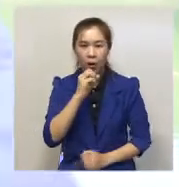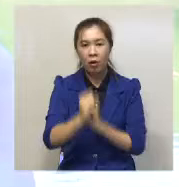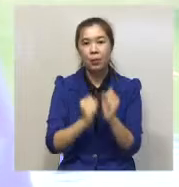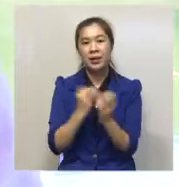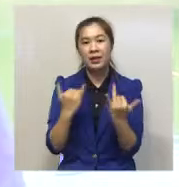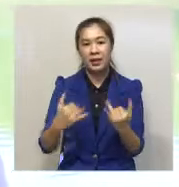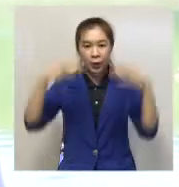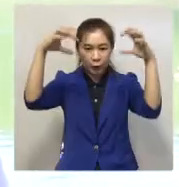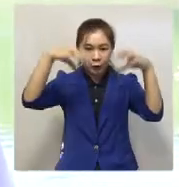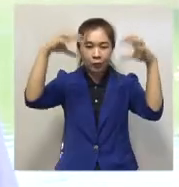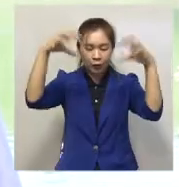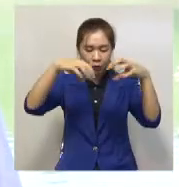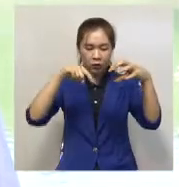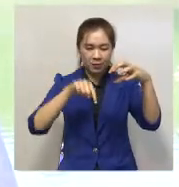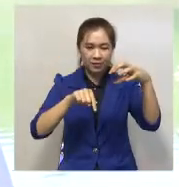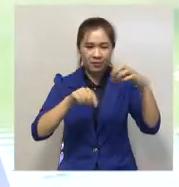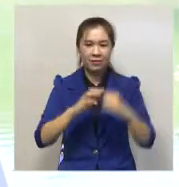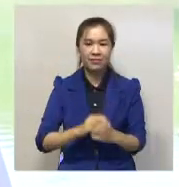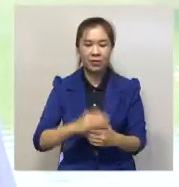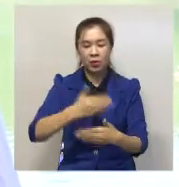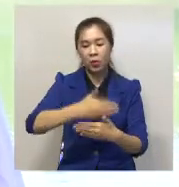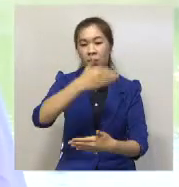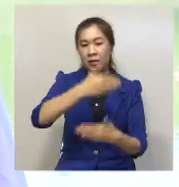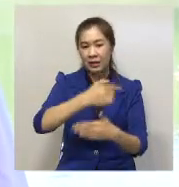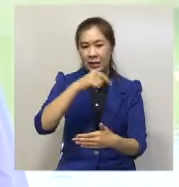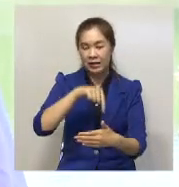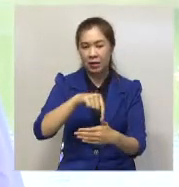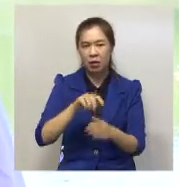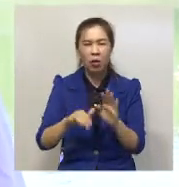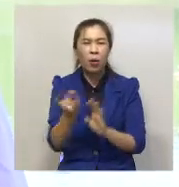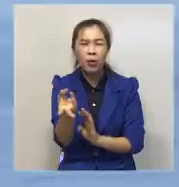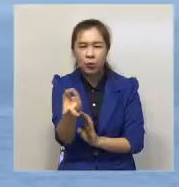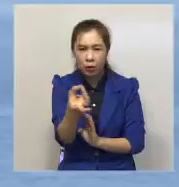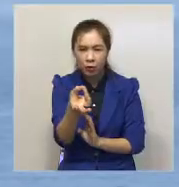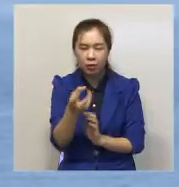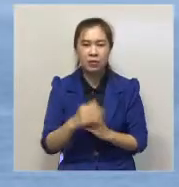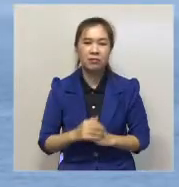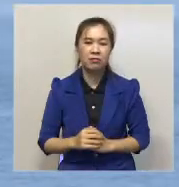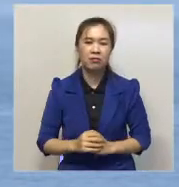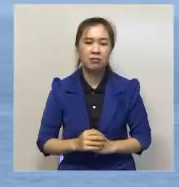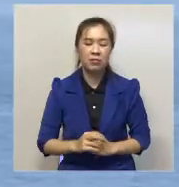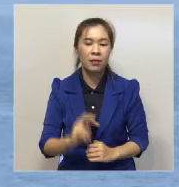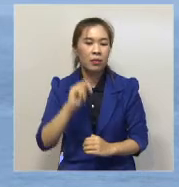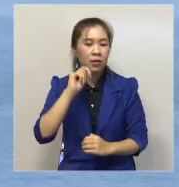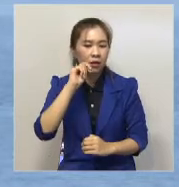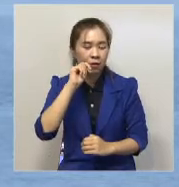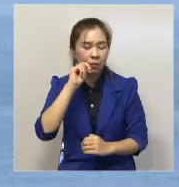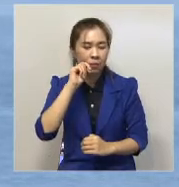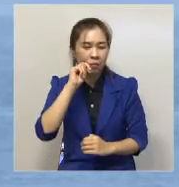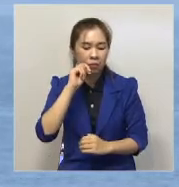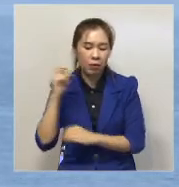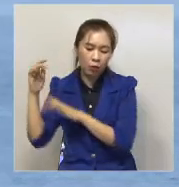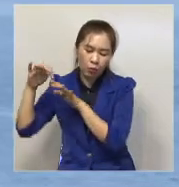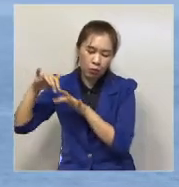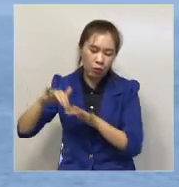นปีนี้ปริมาณฝนที่ตกลงมาในพื้นที่เหนือเขื่อนเกษียวอยู่ในเกณฑ์น้อยมากค่ะก็เลยส่งผลให้ปริมาณน้ำท่า